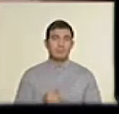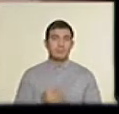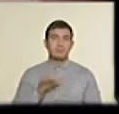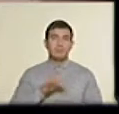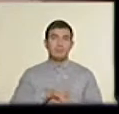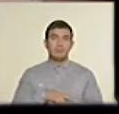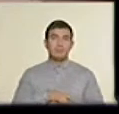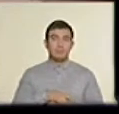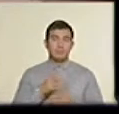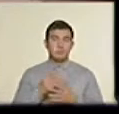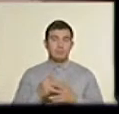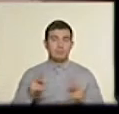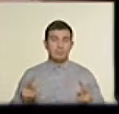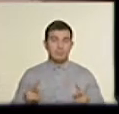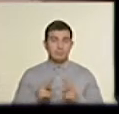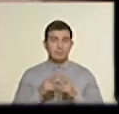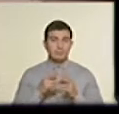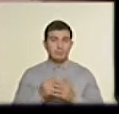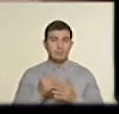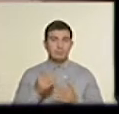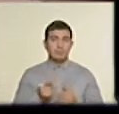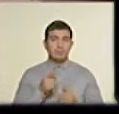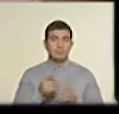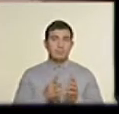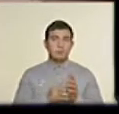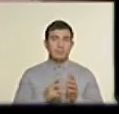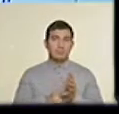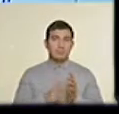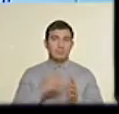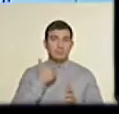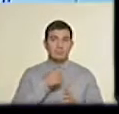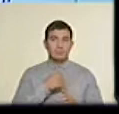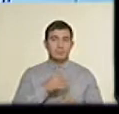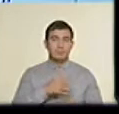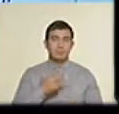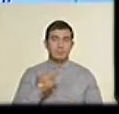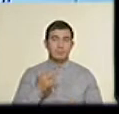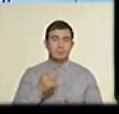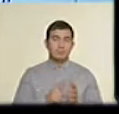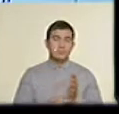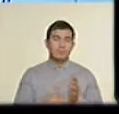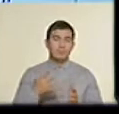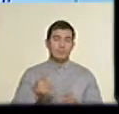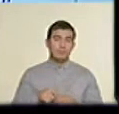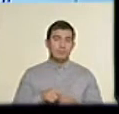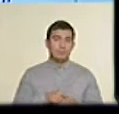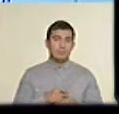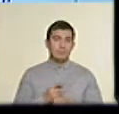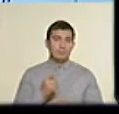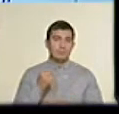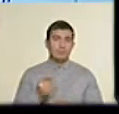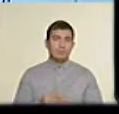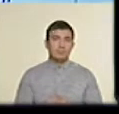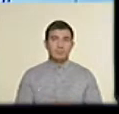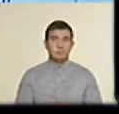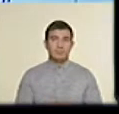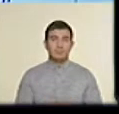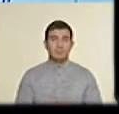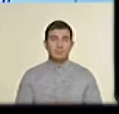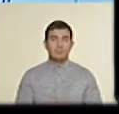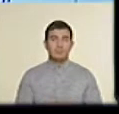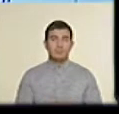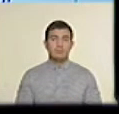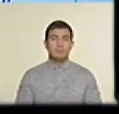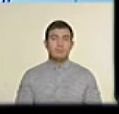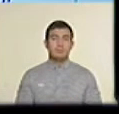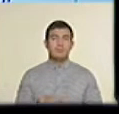Toshkent teleminorasi 1985-yilda qurilgan bo'lib, balandligi 375 metrga teng. Xo'sh, aziz